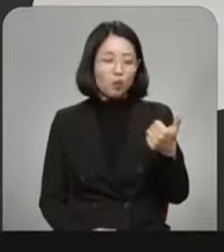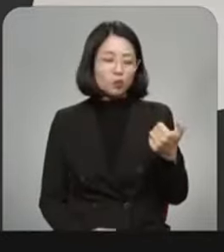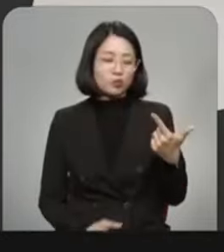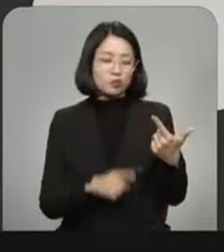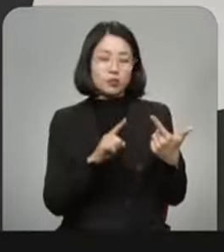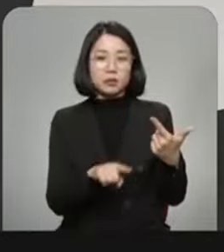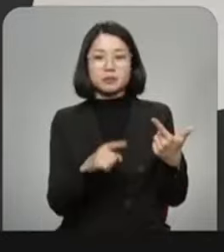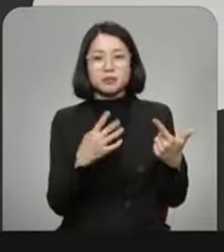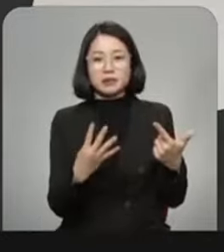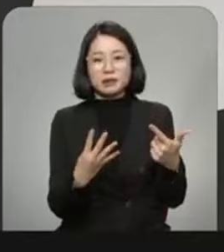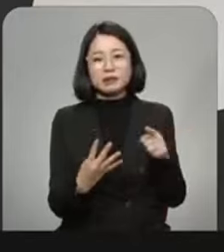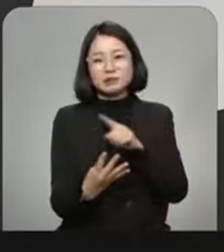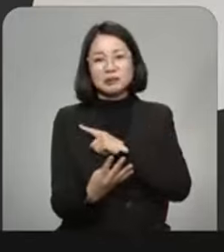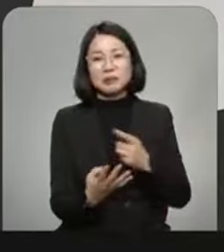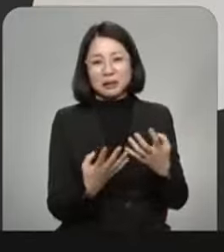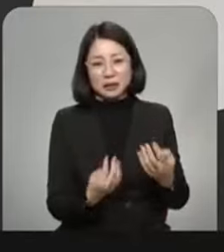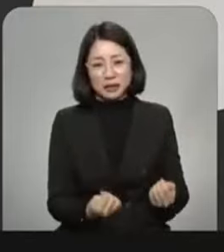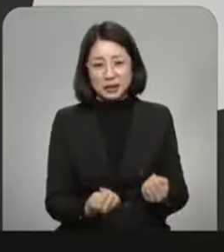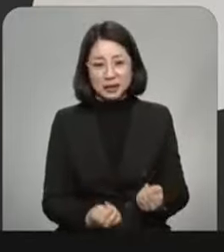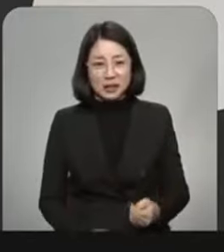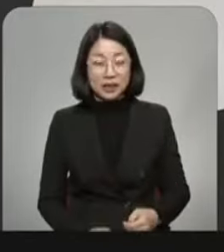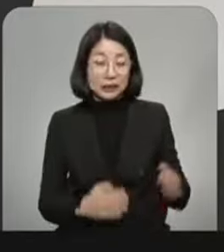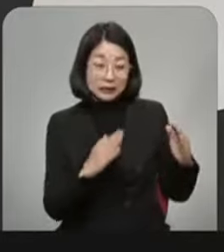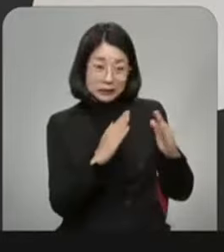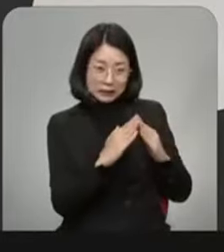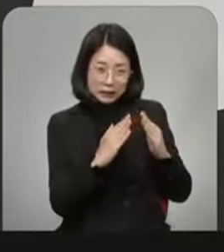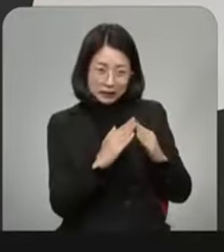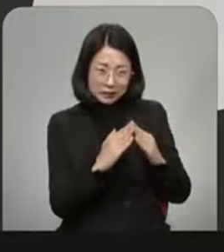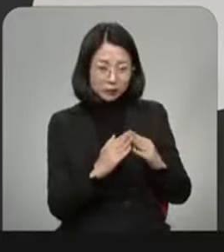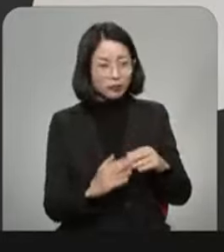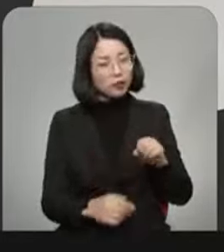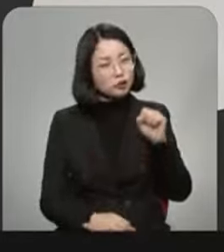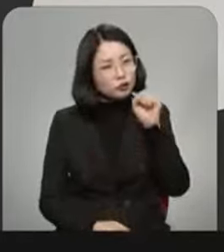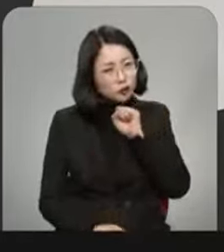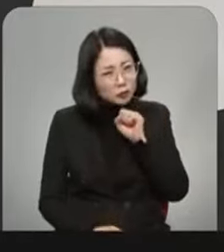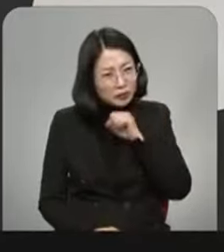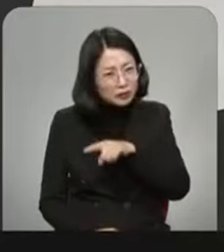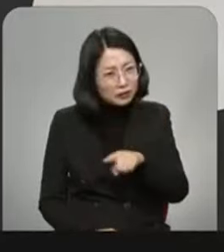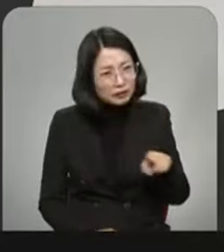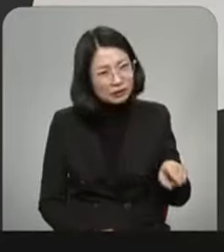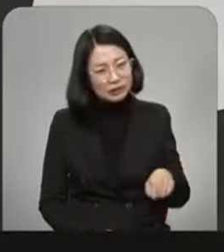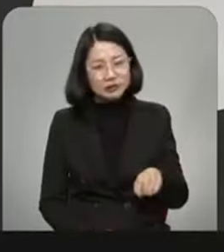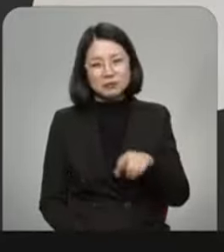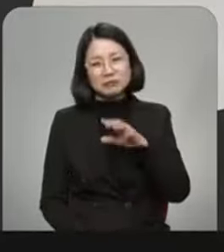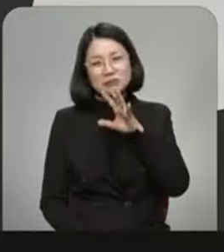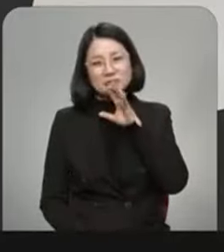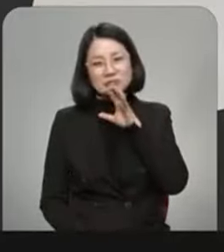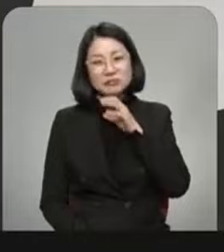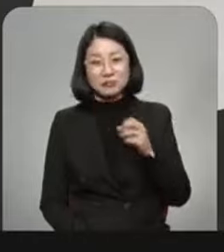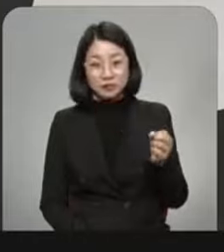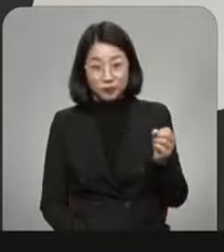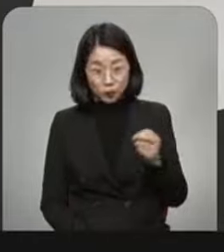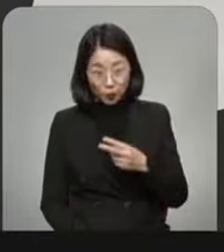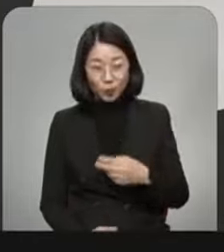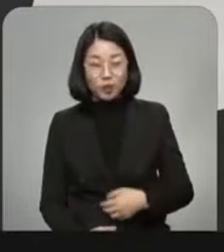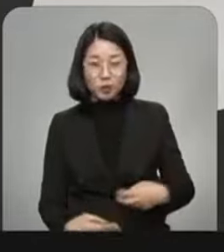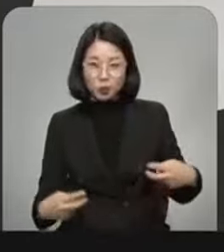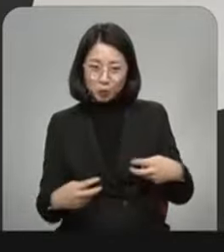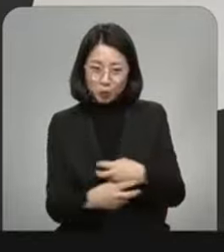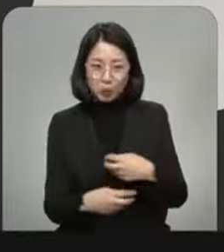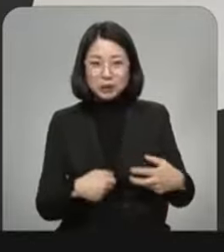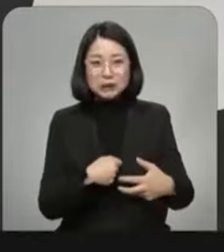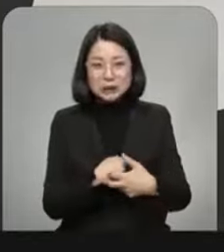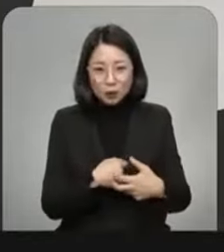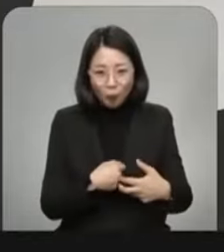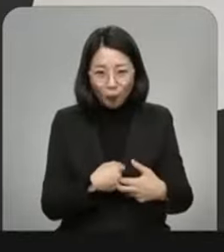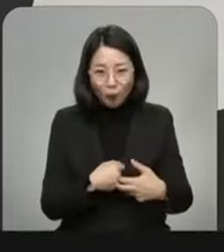56.4% 가장 높았고 주거환경과 여가생활 만족이 뒤를이었습니다 이밖에 교통과 의료에